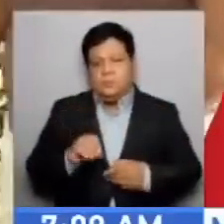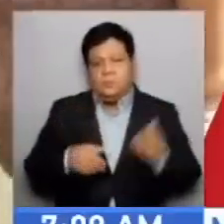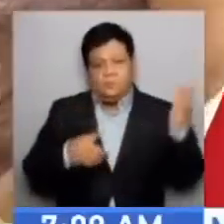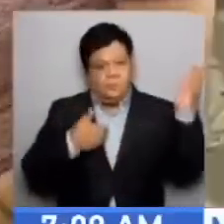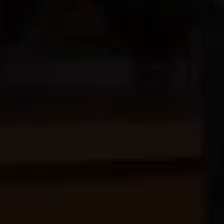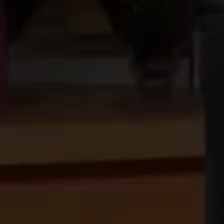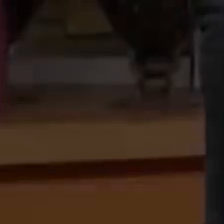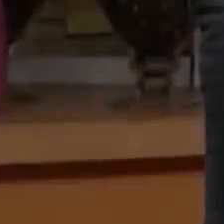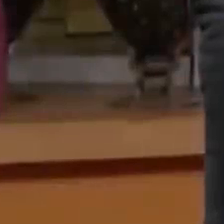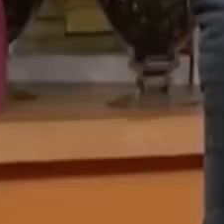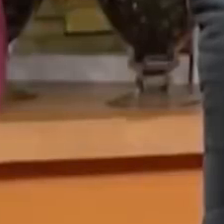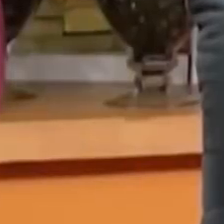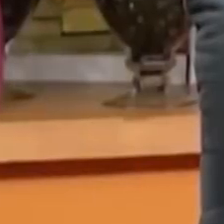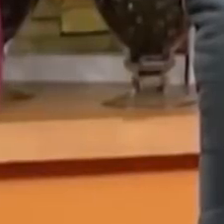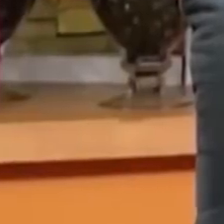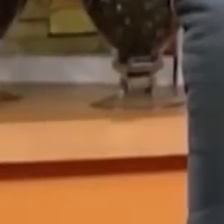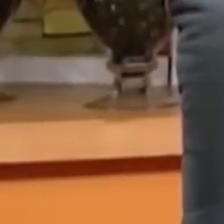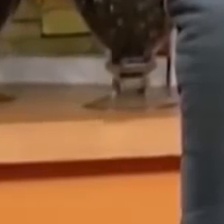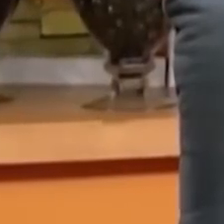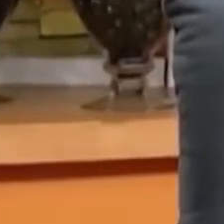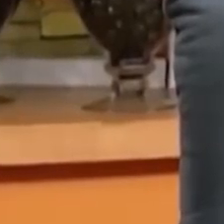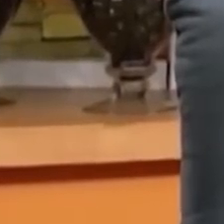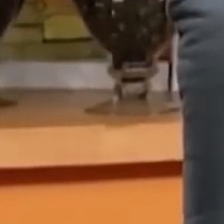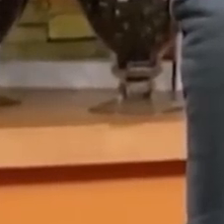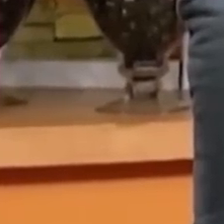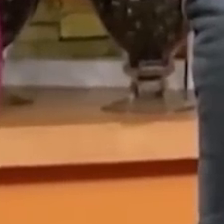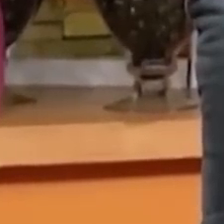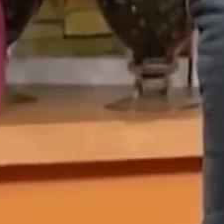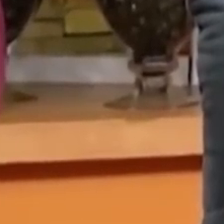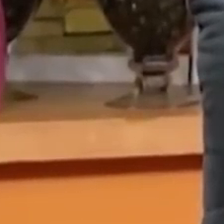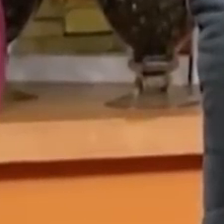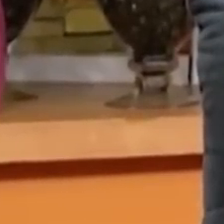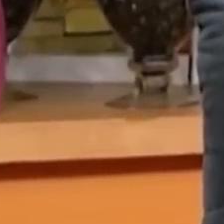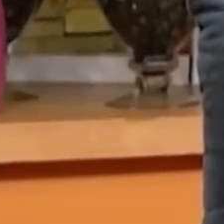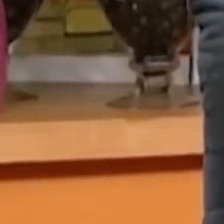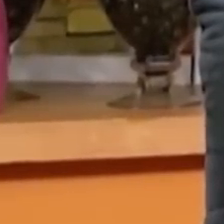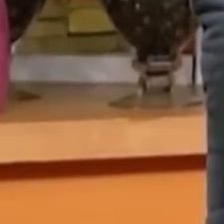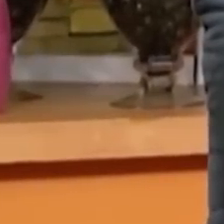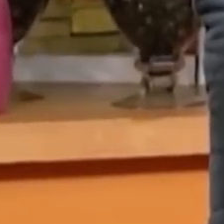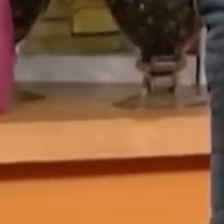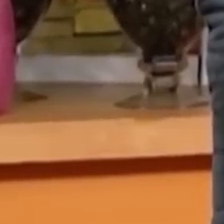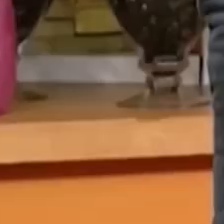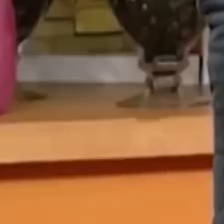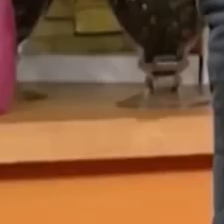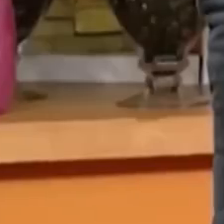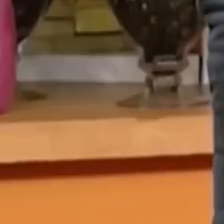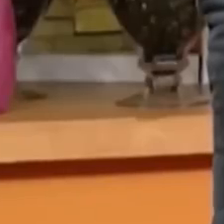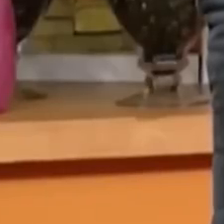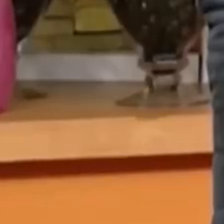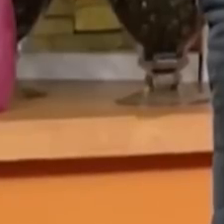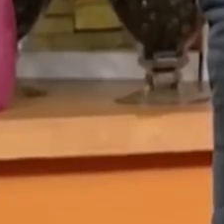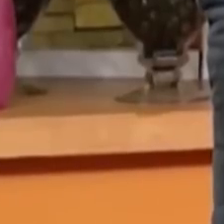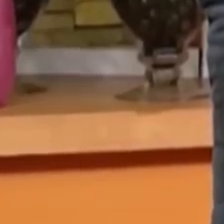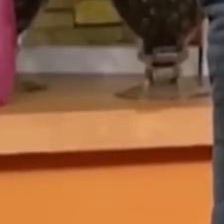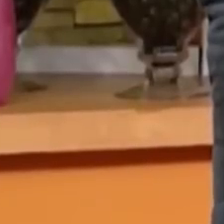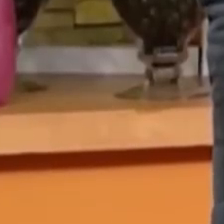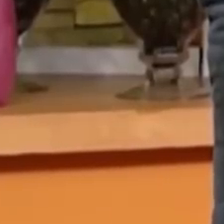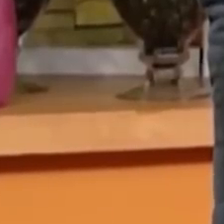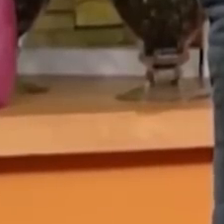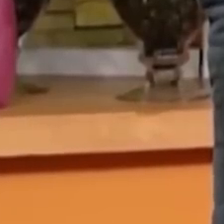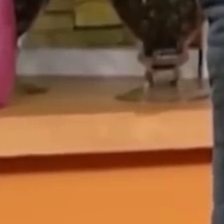sa Pilipino. Igan, mauna ka sa mga balita. Panoorin ang unang balita sa unang hirit at iba pang award-winning news ka sa